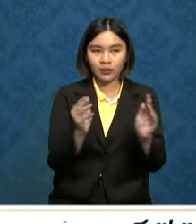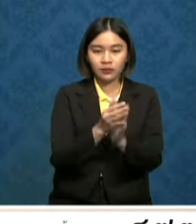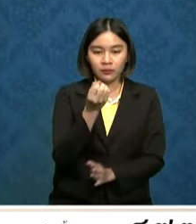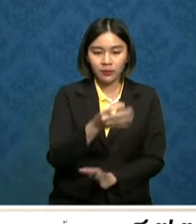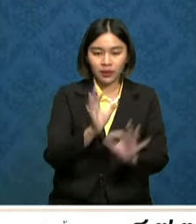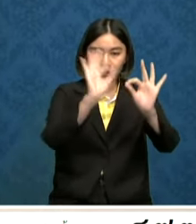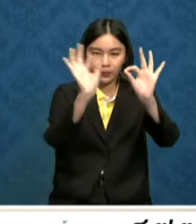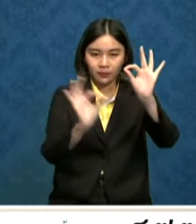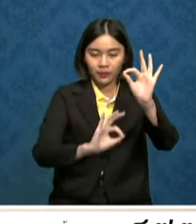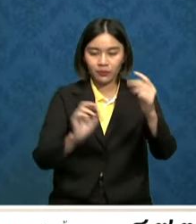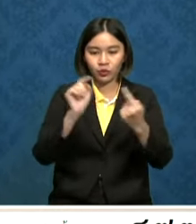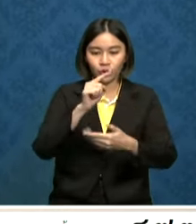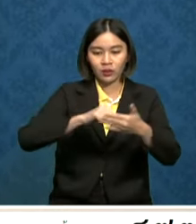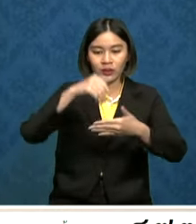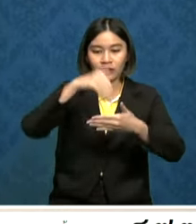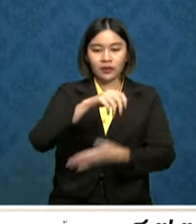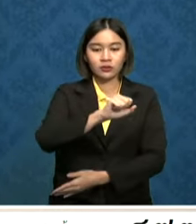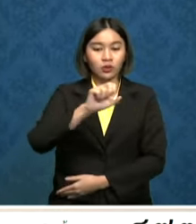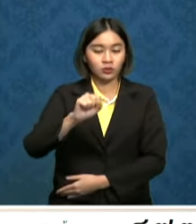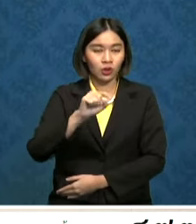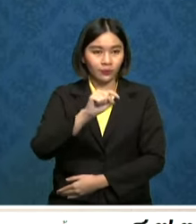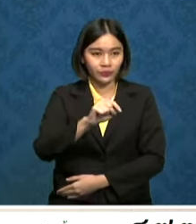ความนั้นจะครอบคลุมถึงแค่การเลือกตั้งส.ส.ทั่วไ